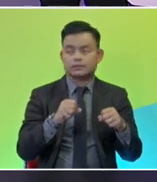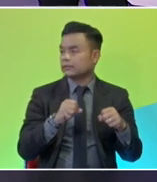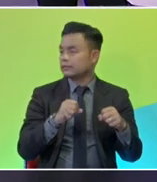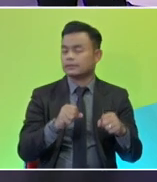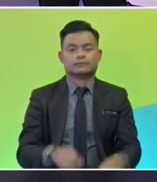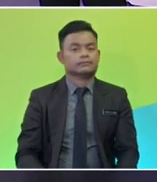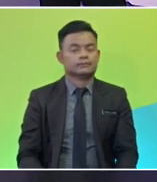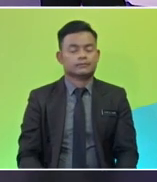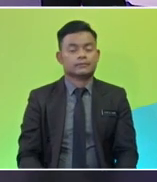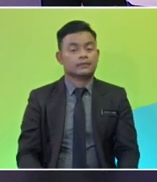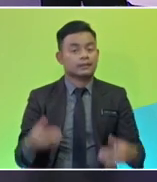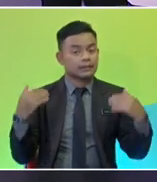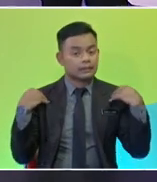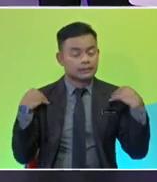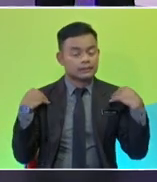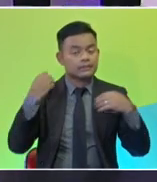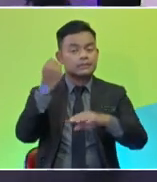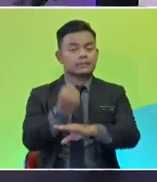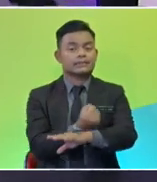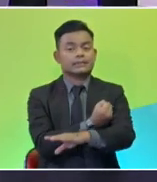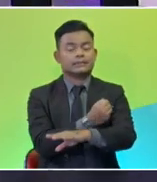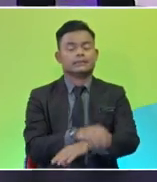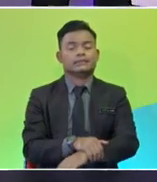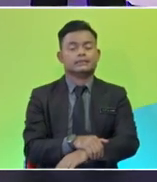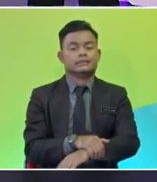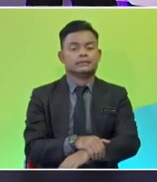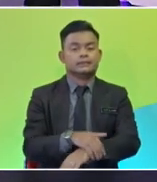sini pun kita ada sendi juga